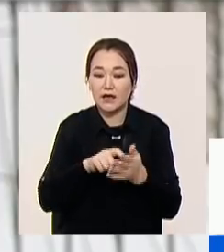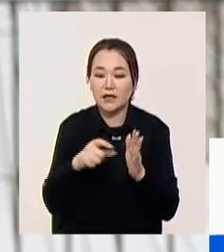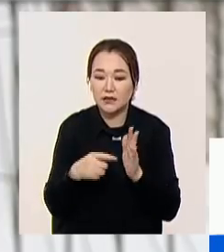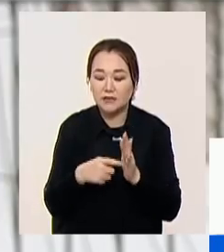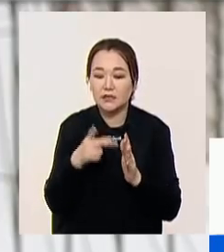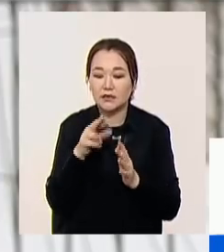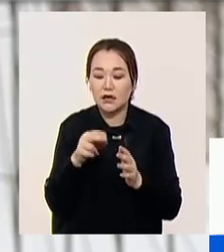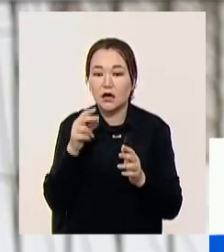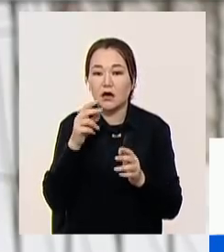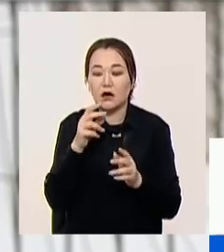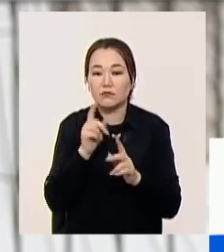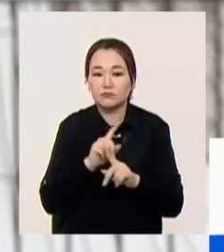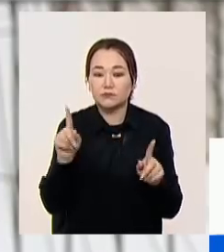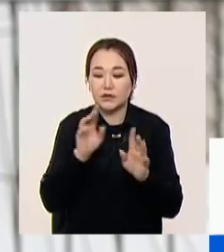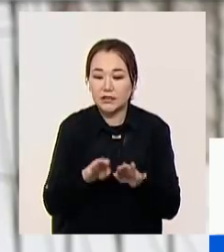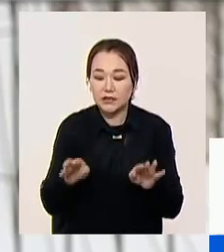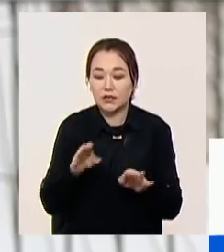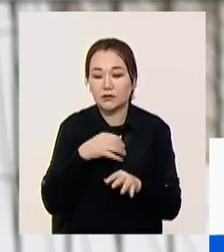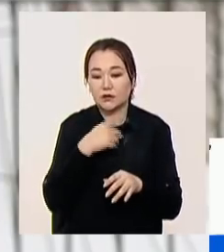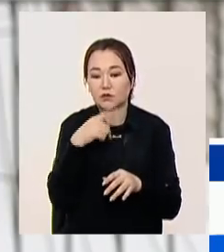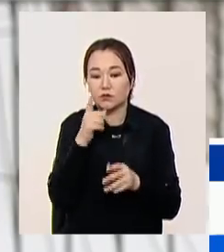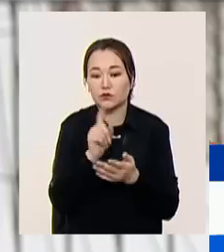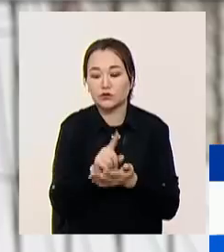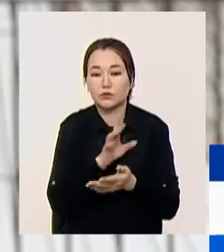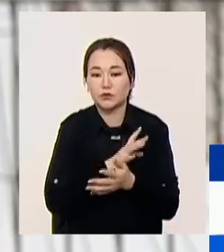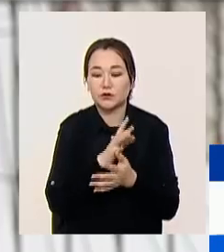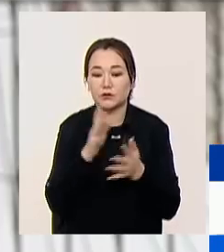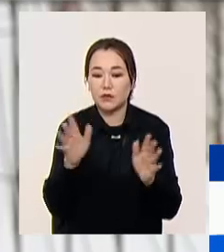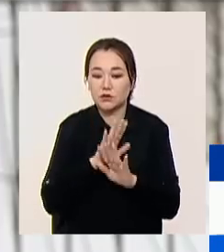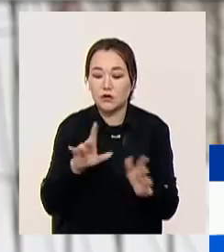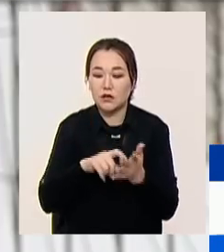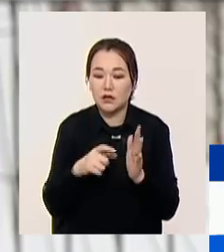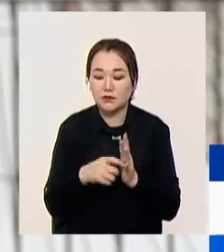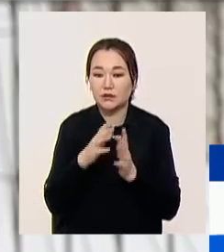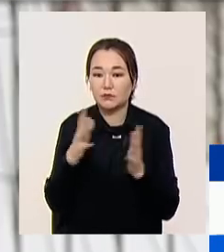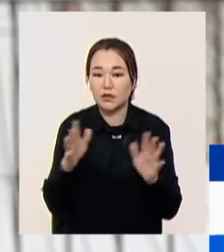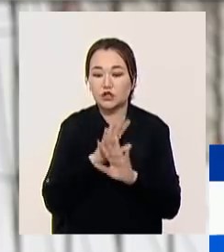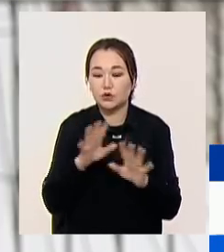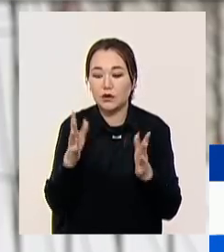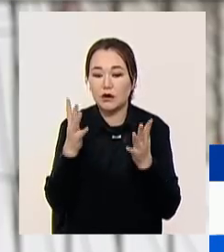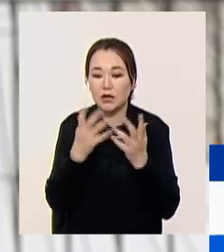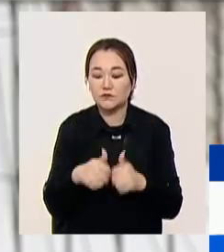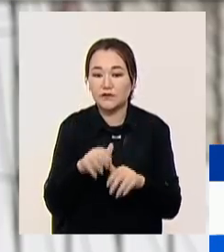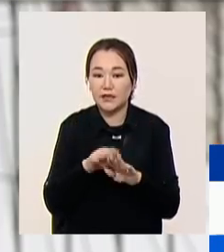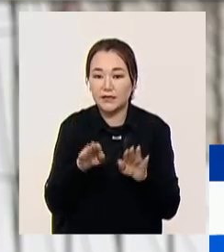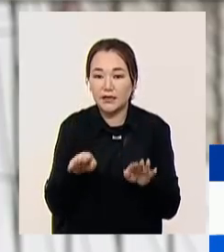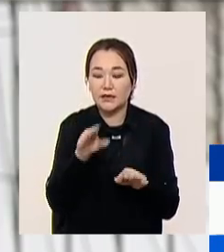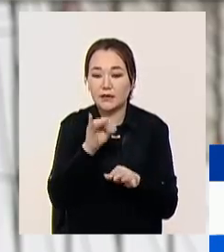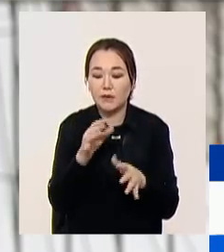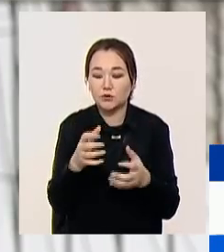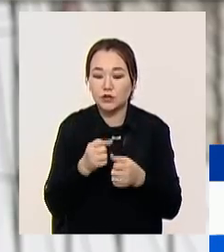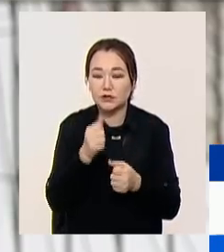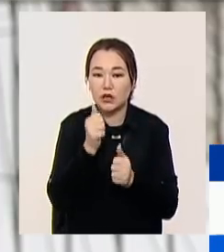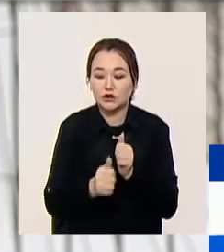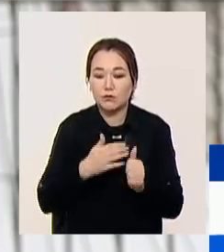для инклюзивников, потому что это тоже, говорю, должно быть небольшой класс, небольшое количество детей. Также, получается, с каждым